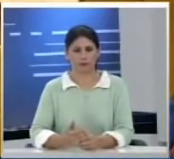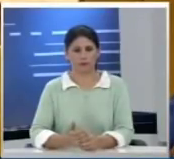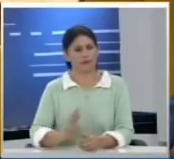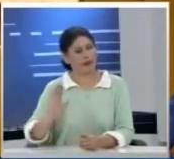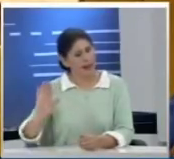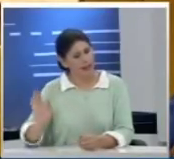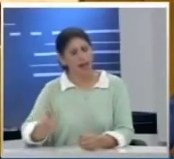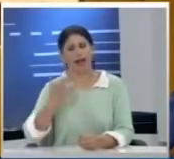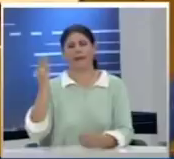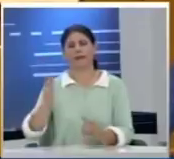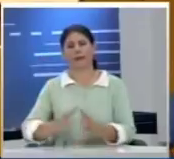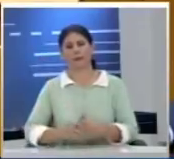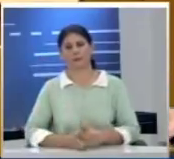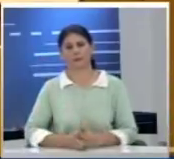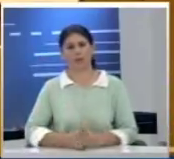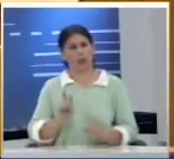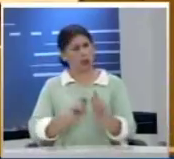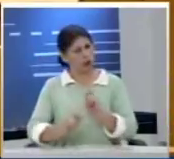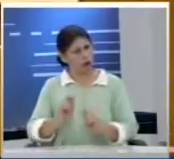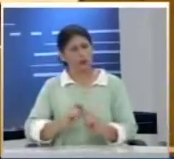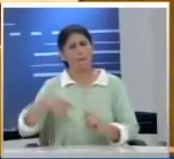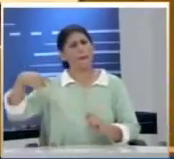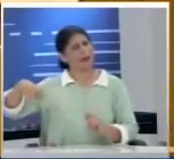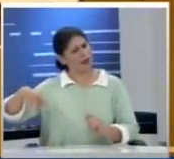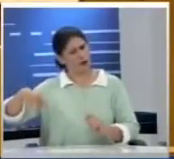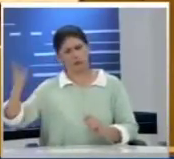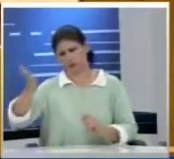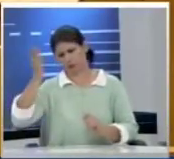Άντε λοιπόν και την αίσθησε τη σκευωρία ο Παπαγγελόπουλος.